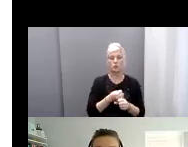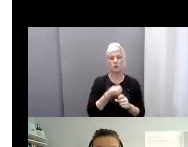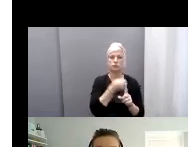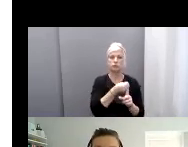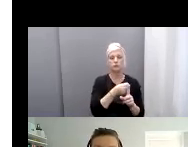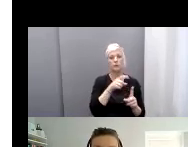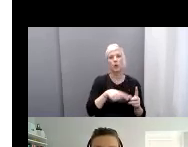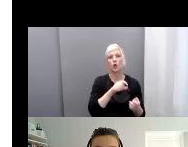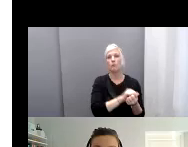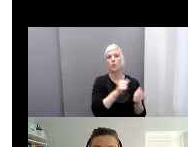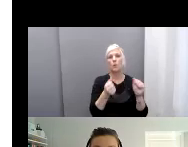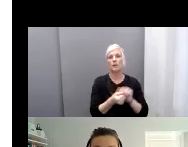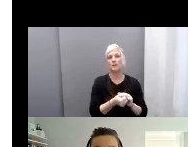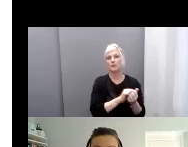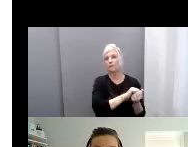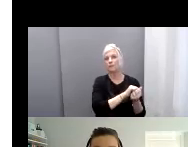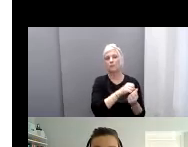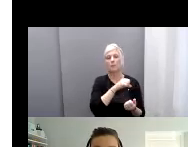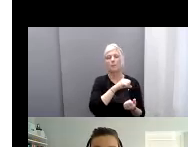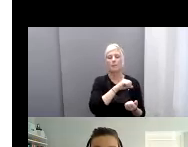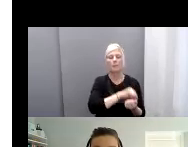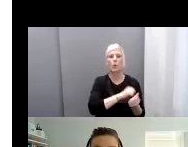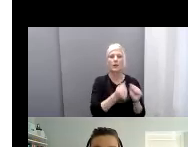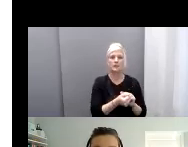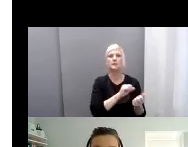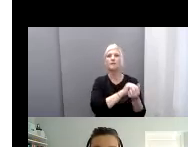förändring utifrån de här resultaten.